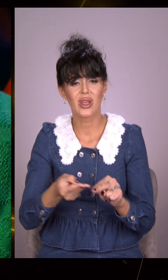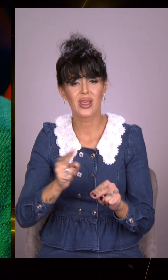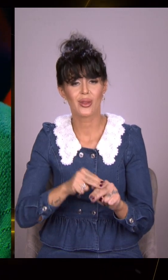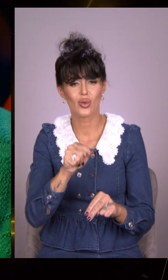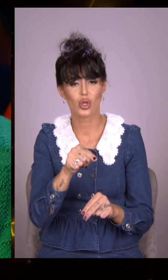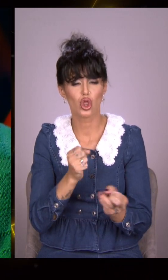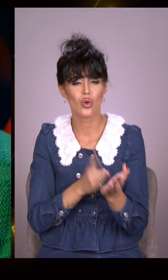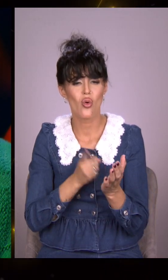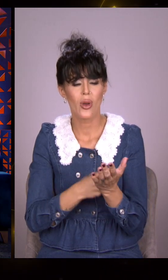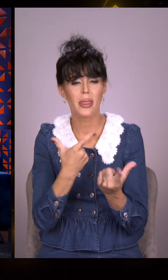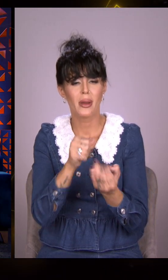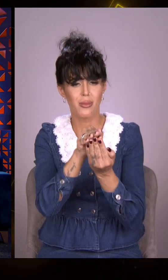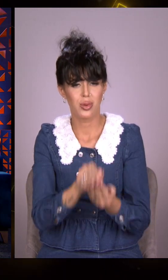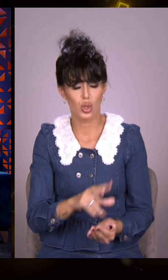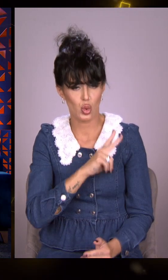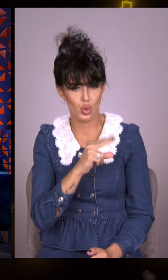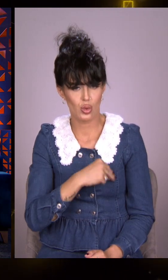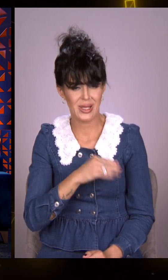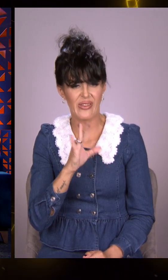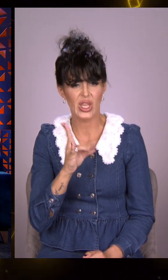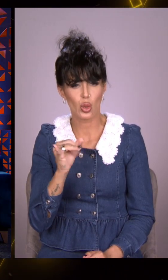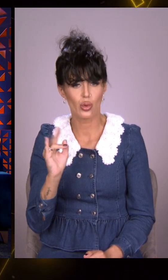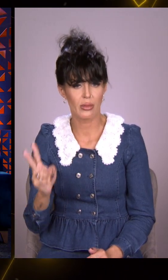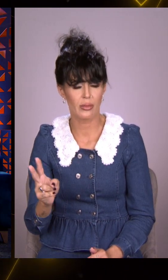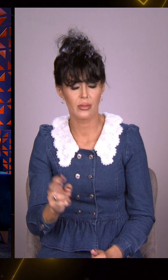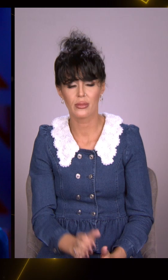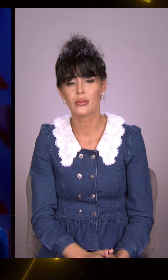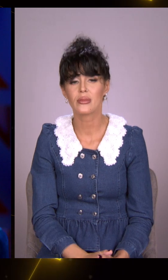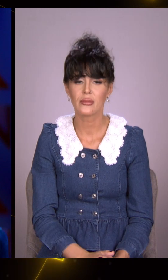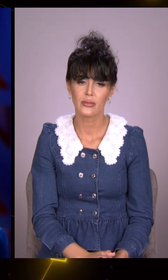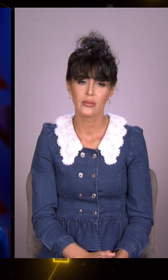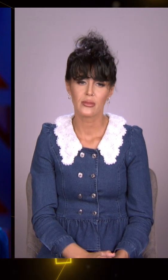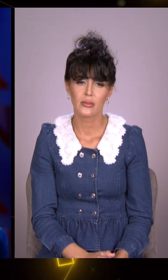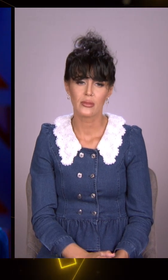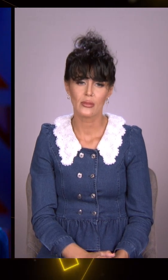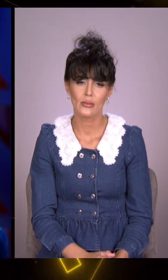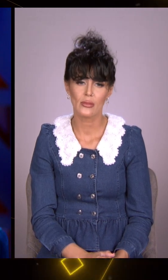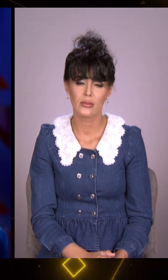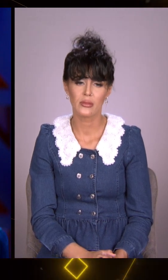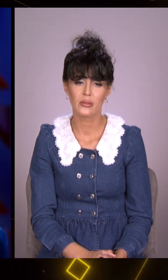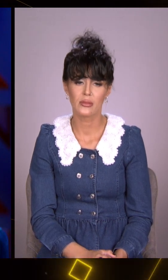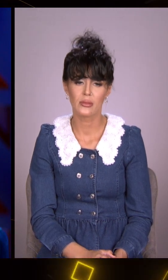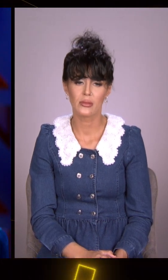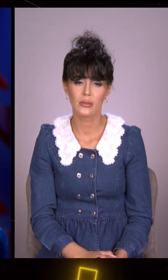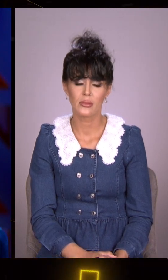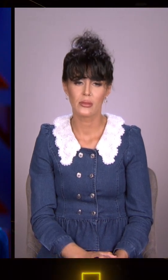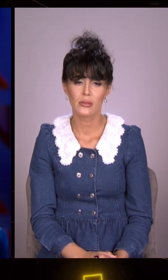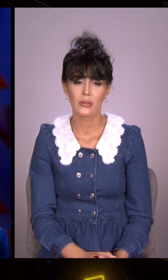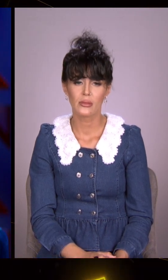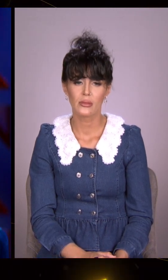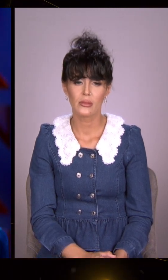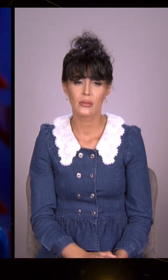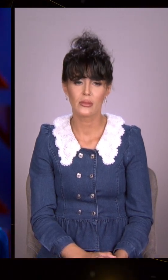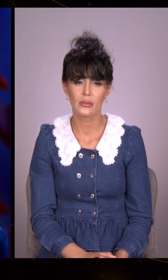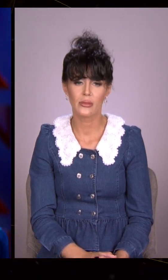Можете. Дякую. Скажіть, будь ласка, а як довго